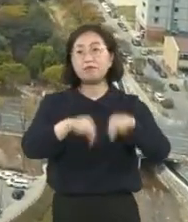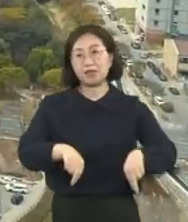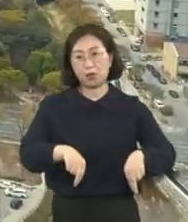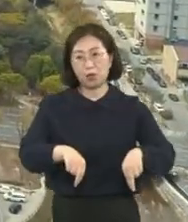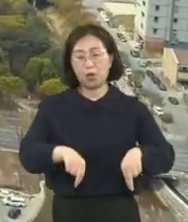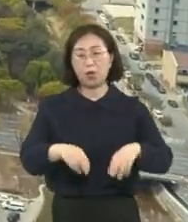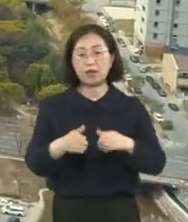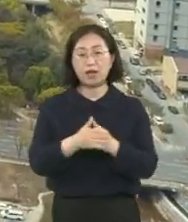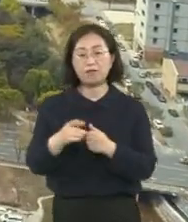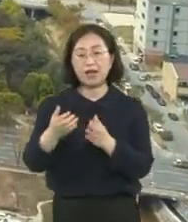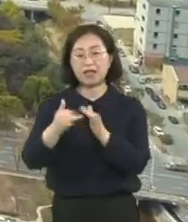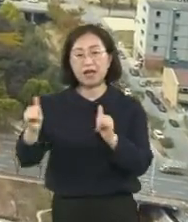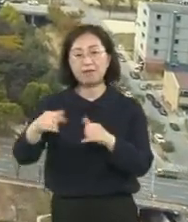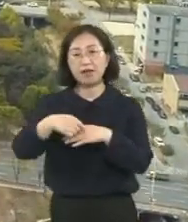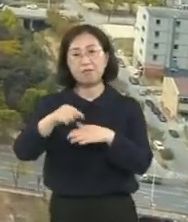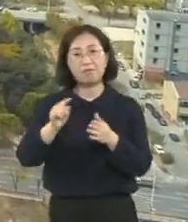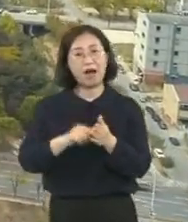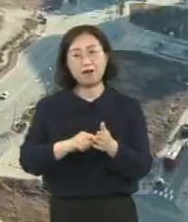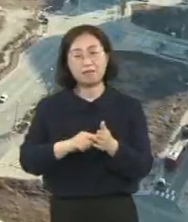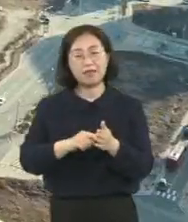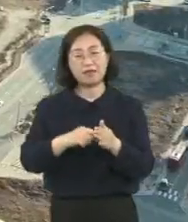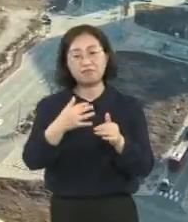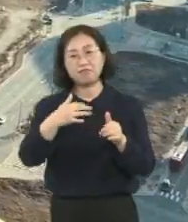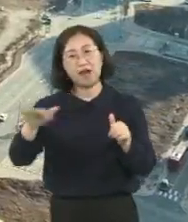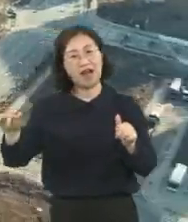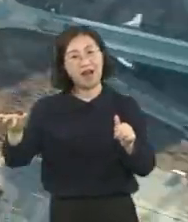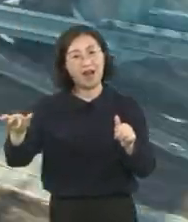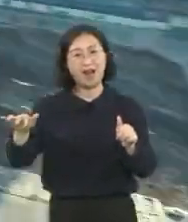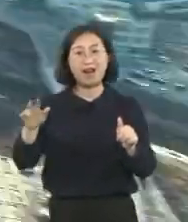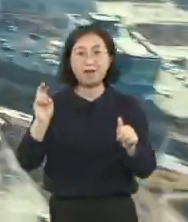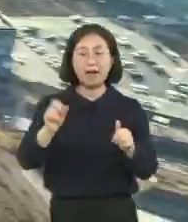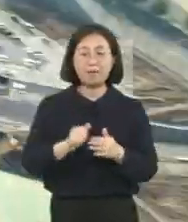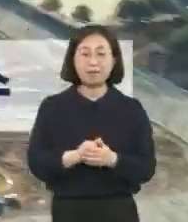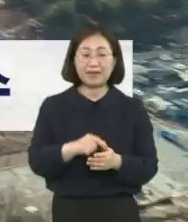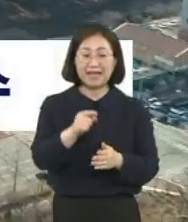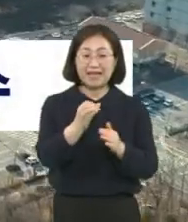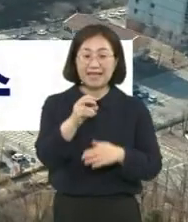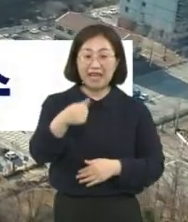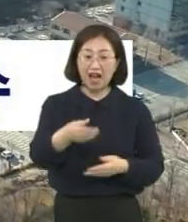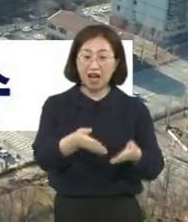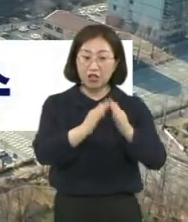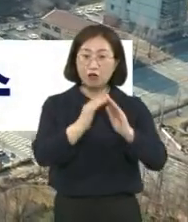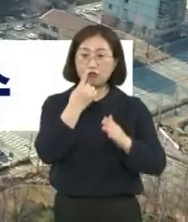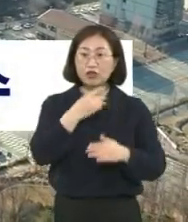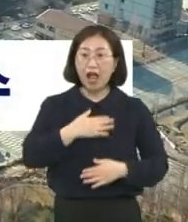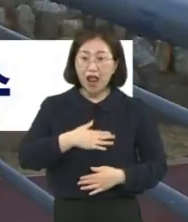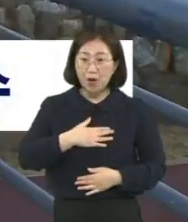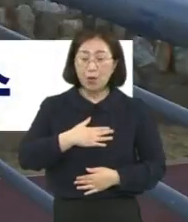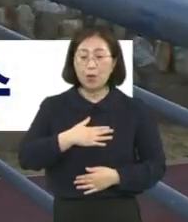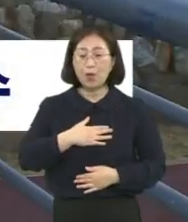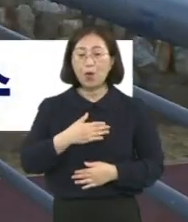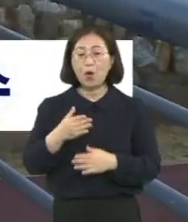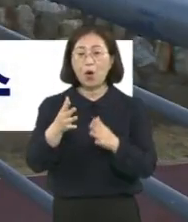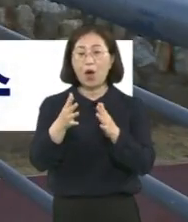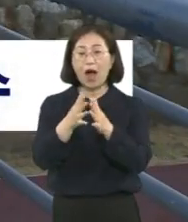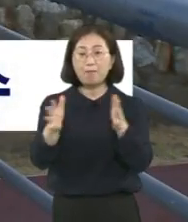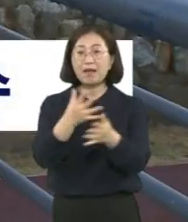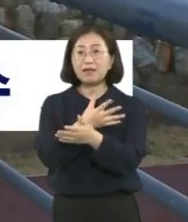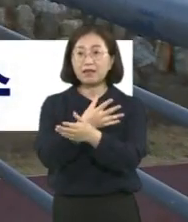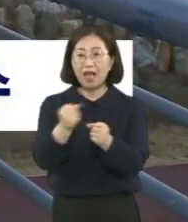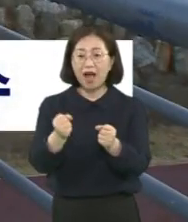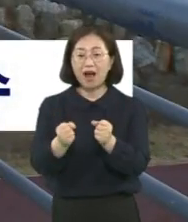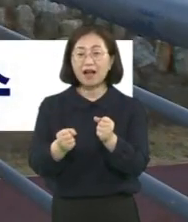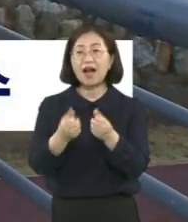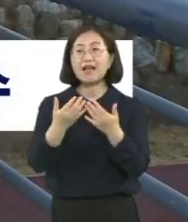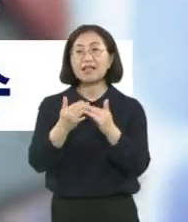크게 동요하고 있다는 점입니다. 이케아만 믿고 분양받은 입주 예정자를 비롯해 시민 전체가